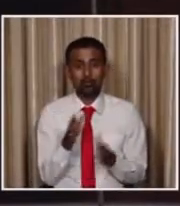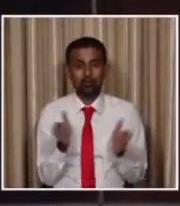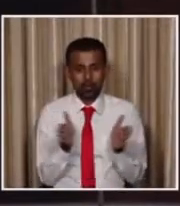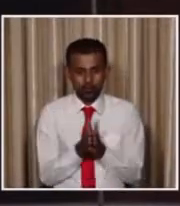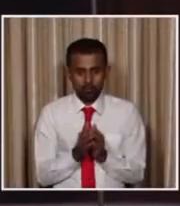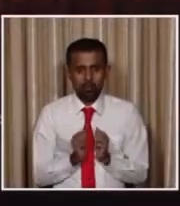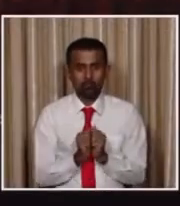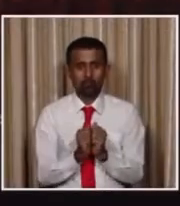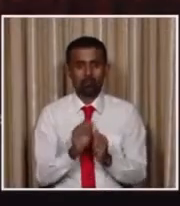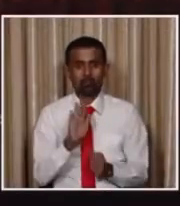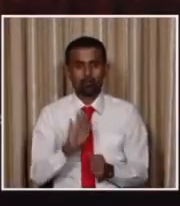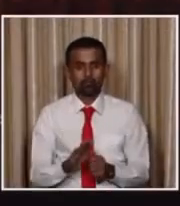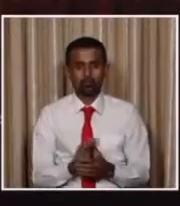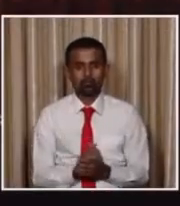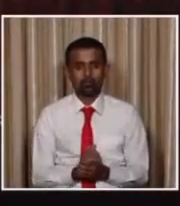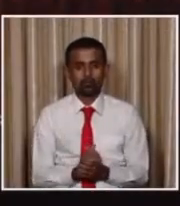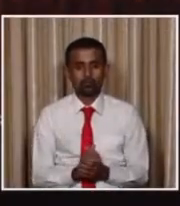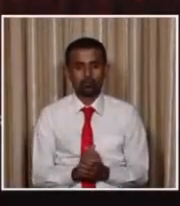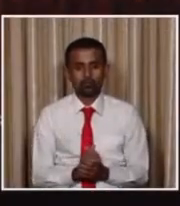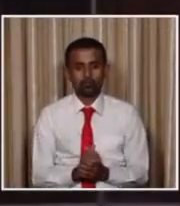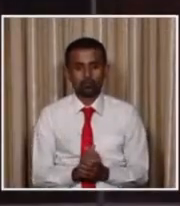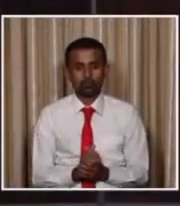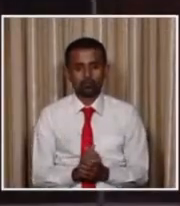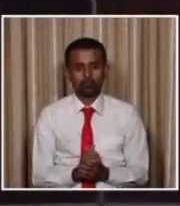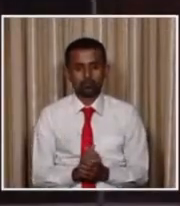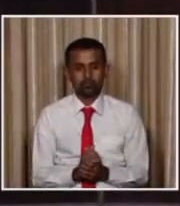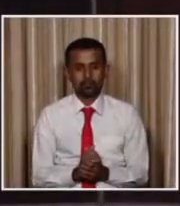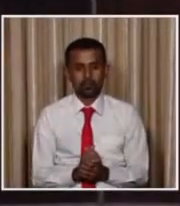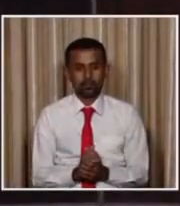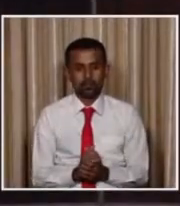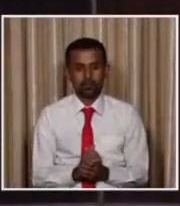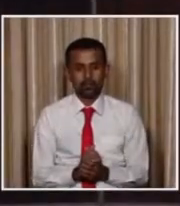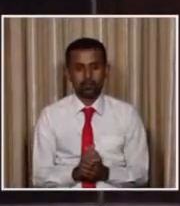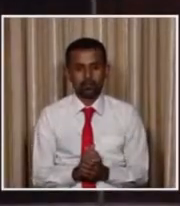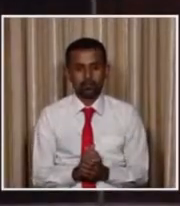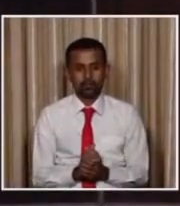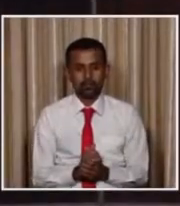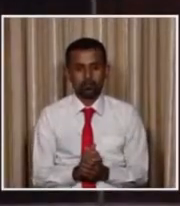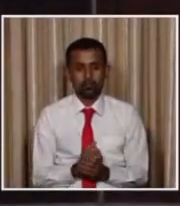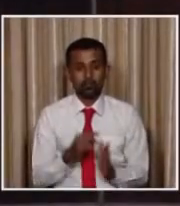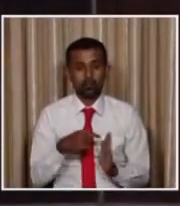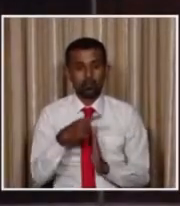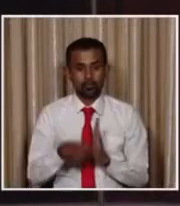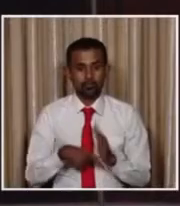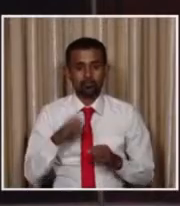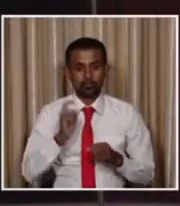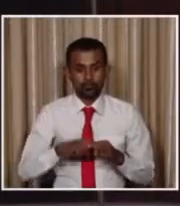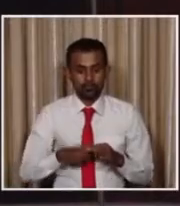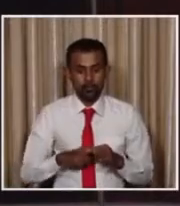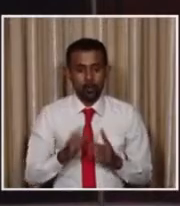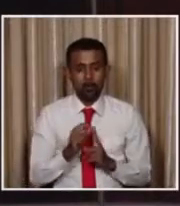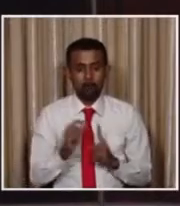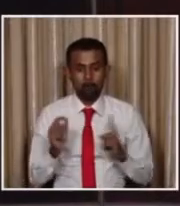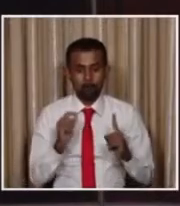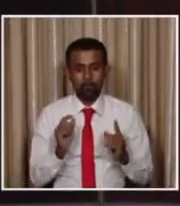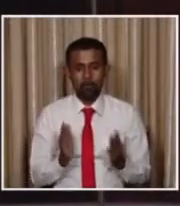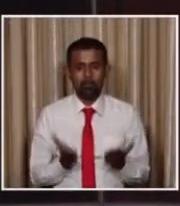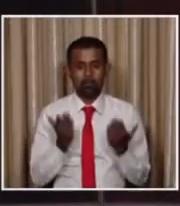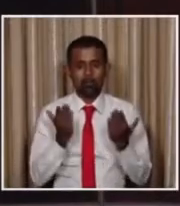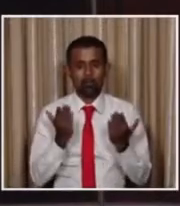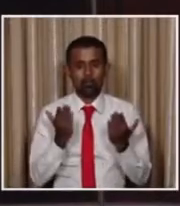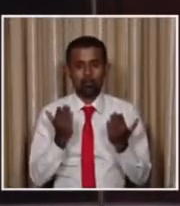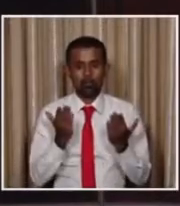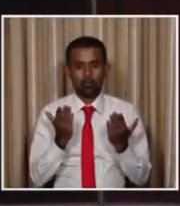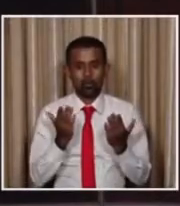ක්‍රියා කරන්න ඕනන්නේ ගරු සභාපතිතුමනි මේ රටේ ප්‍රශ්න තමයි අපි මේ පාර්ලිමේන්තුවේ ගොඩනගන්නේ